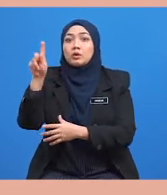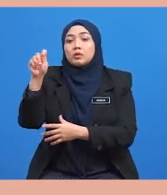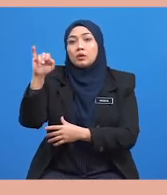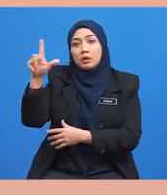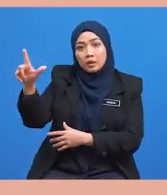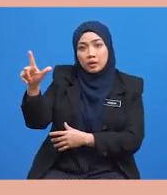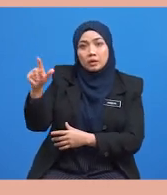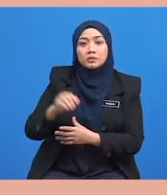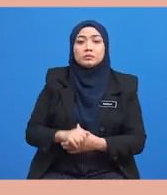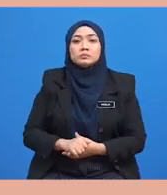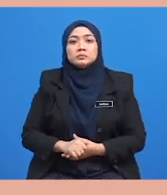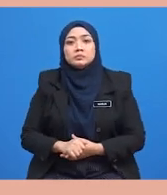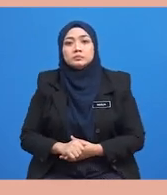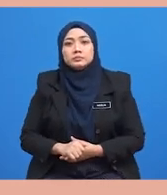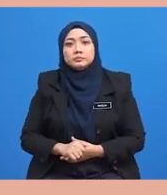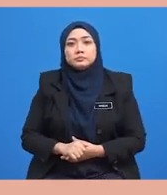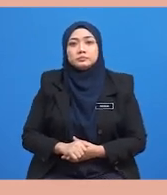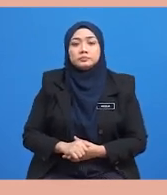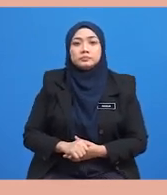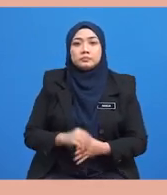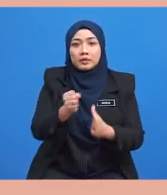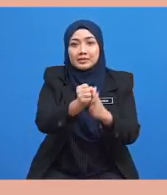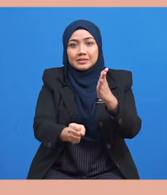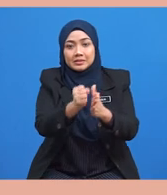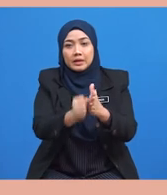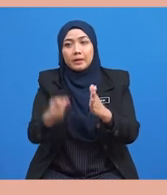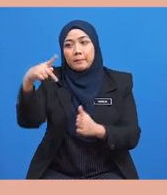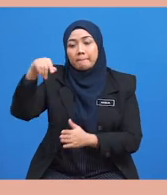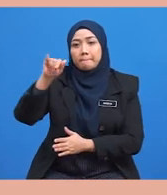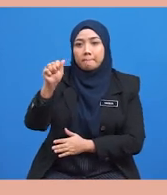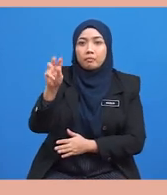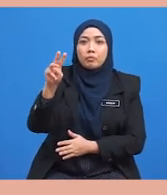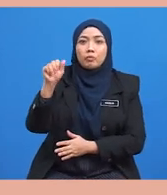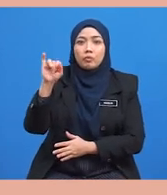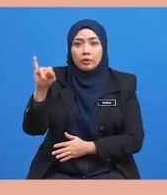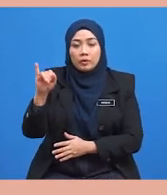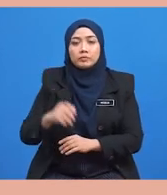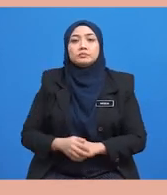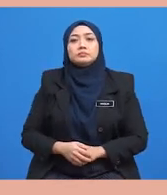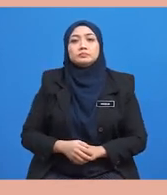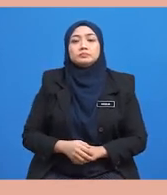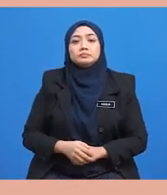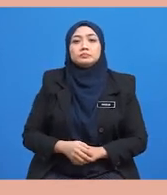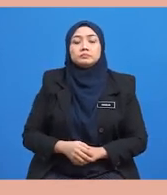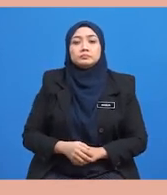piawai. Cikgu terangkan maksud julat berdasarkan paparan seterusnya.